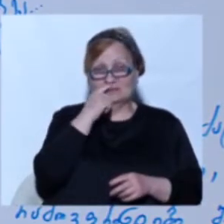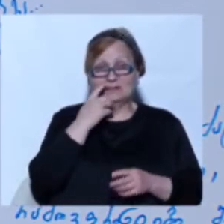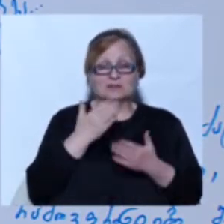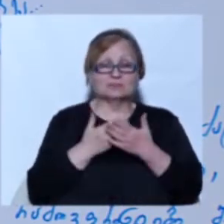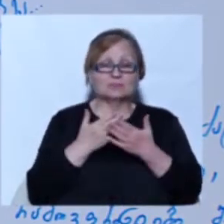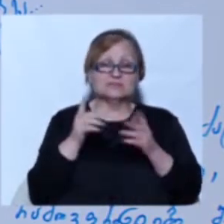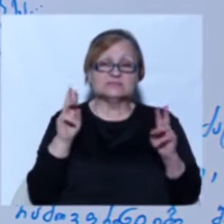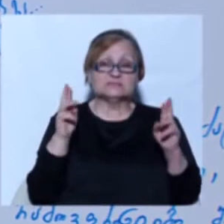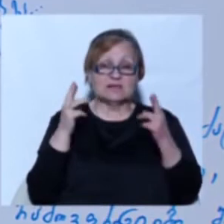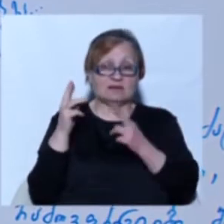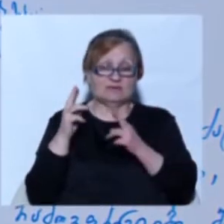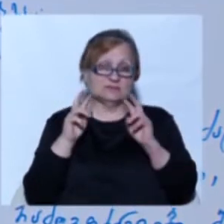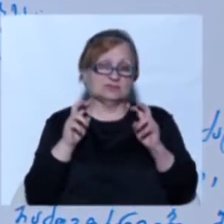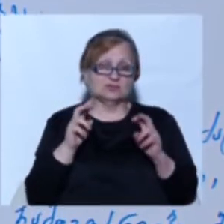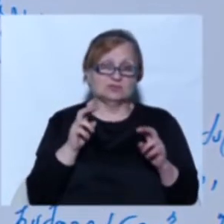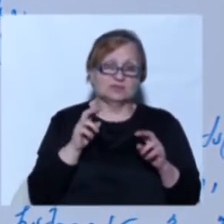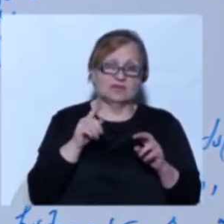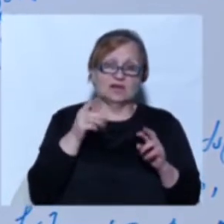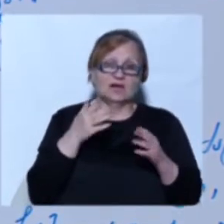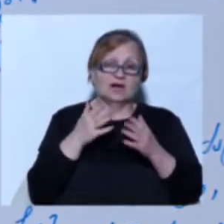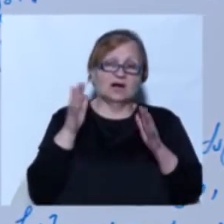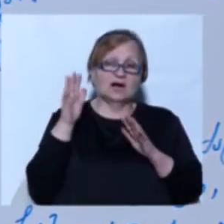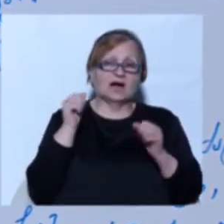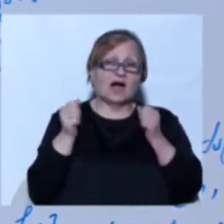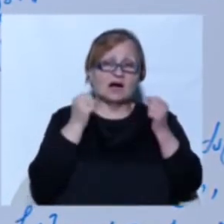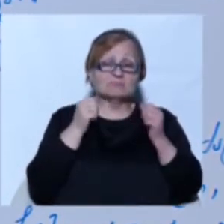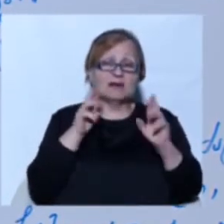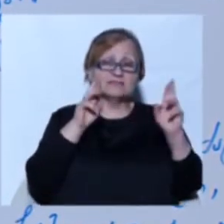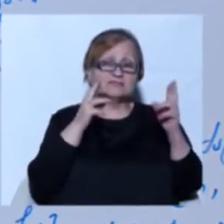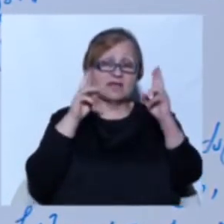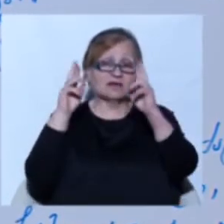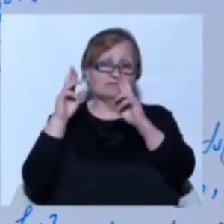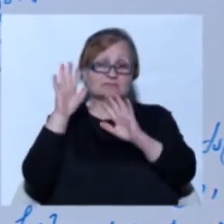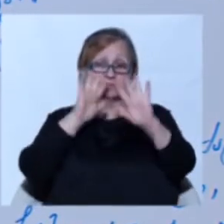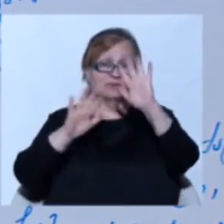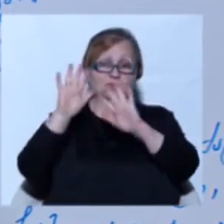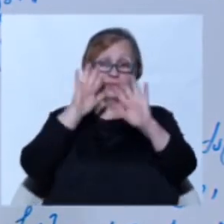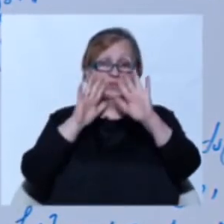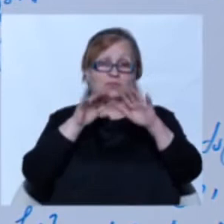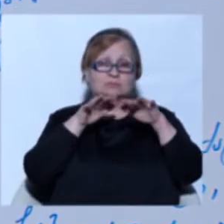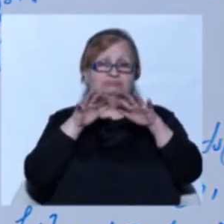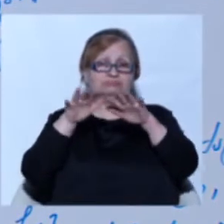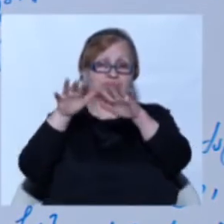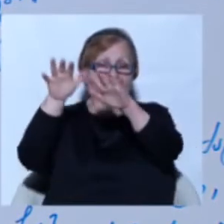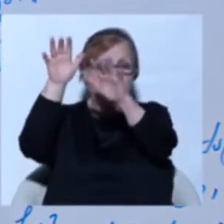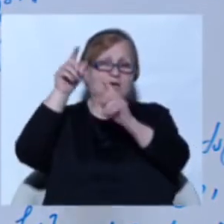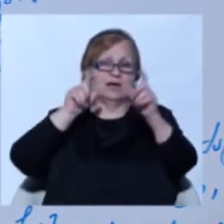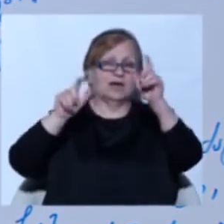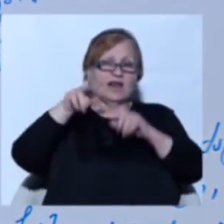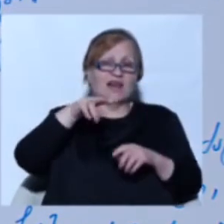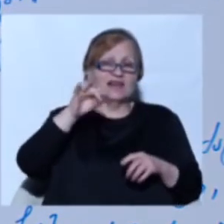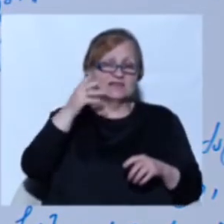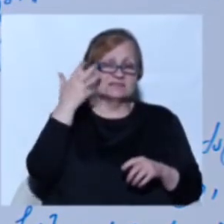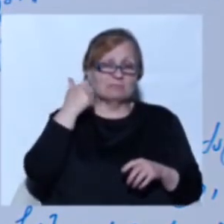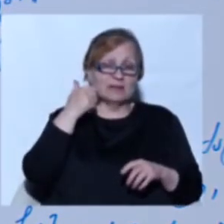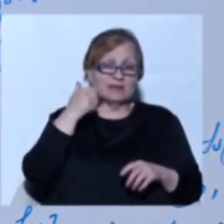ცეკვას ნიშნავს. ნახეთ, ცეკვით დაძრა ქარმა ღრუბლები ლილისფერი თებისკენ, რომლებიც